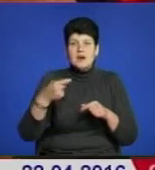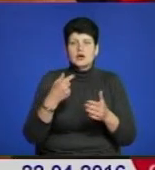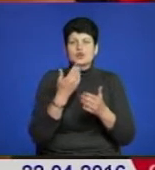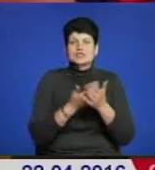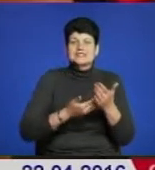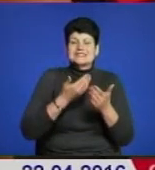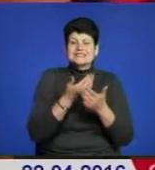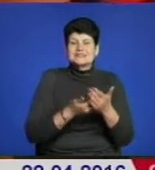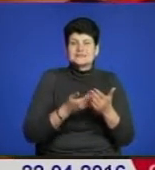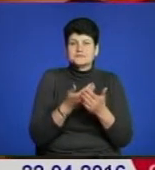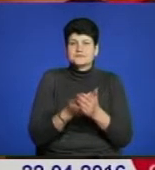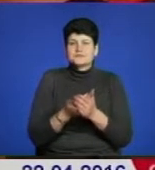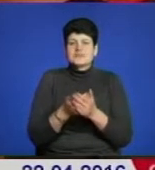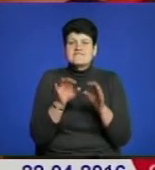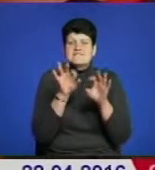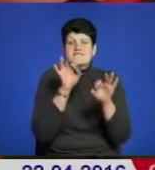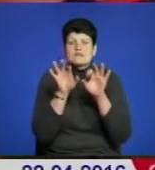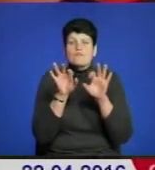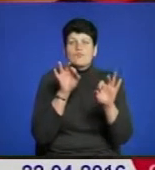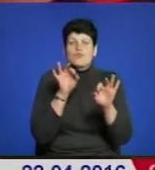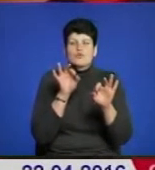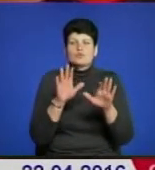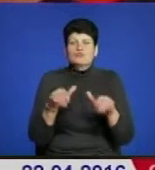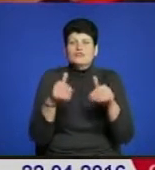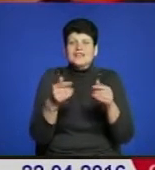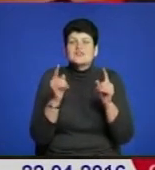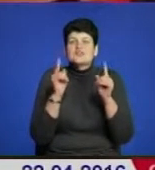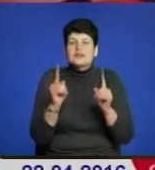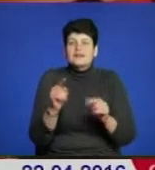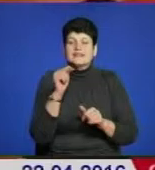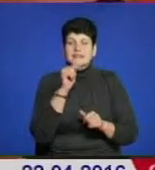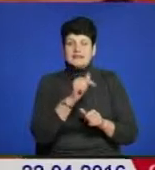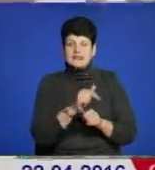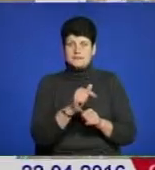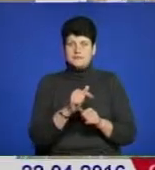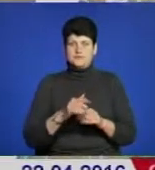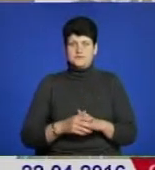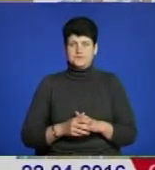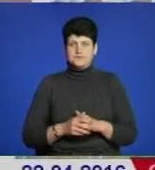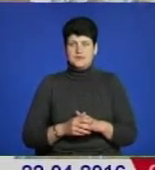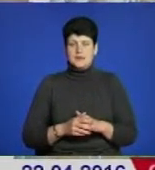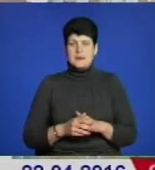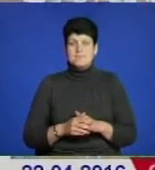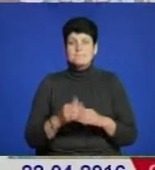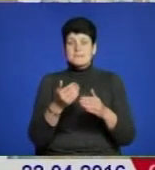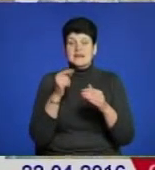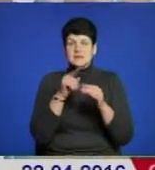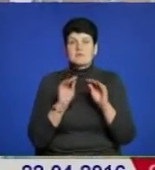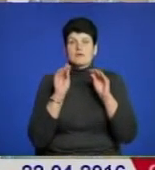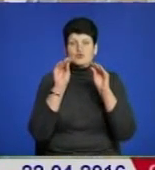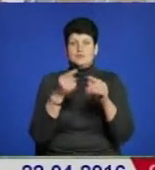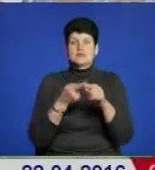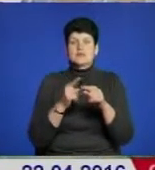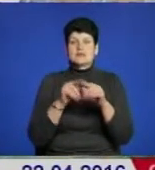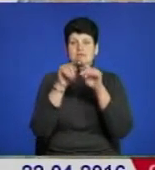стильового, стилістичного відбору подачі навіть тих ликів. Перед тим, як почепити на стіну храму цю